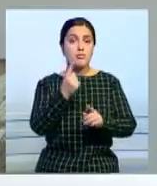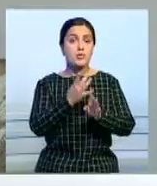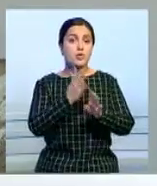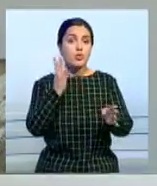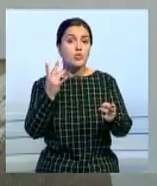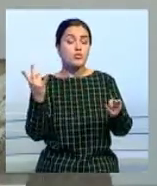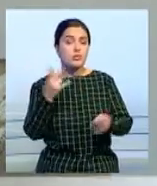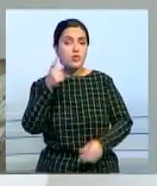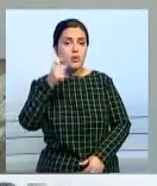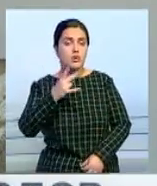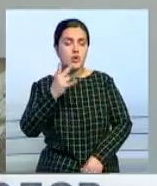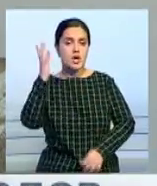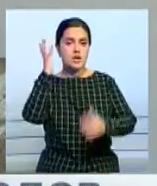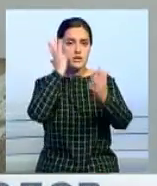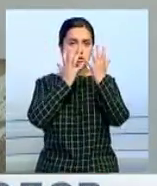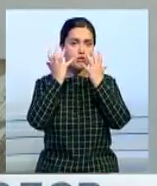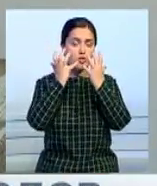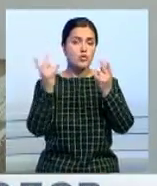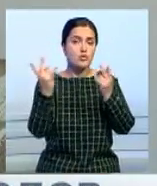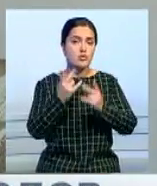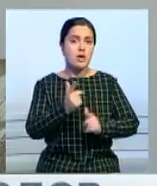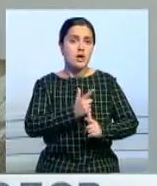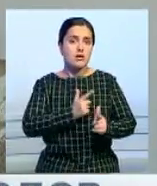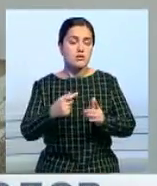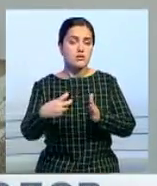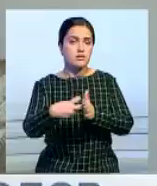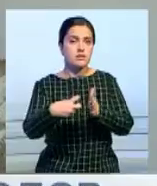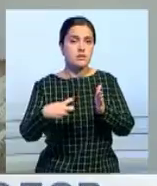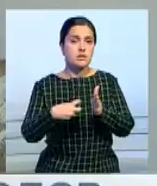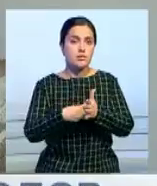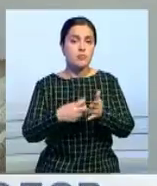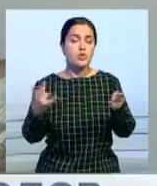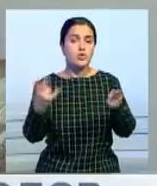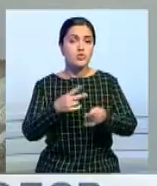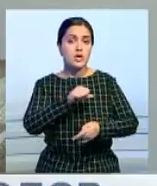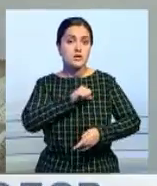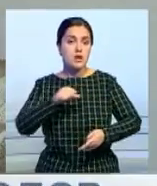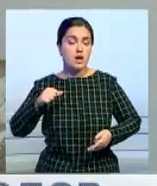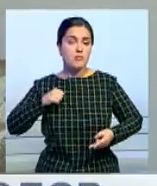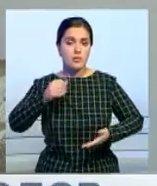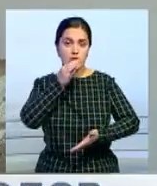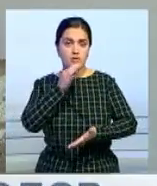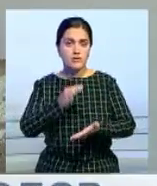отдавать себе отчет и понимать, что он готов вступить в этот брак. Он должен брать на себя ответственность.